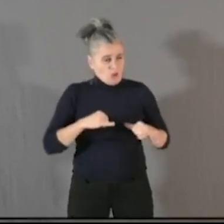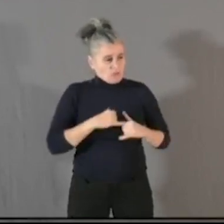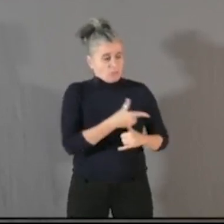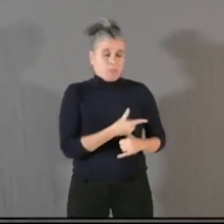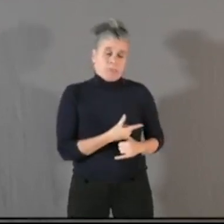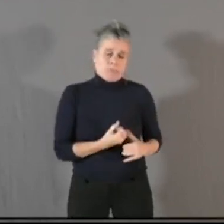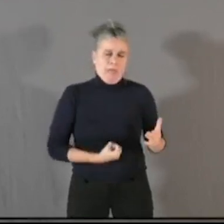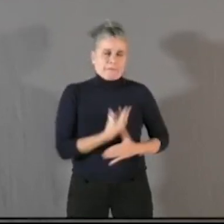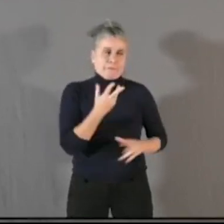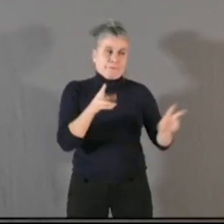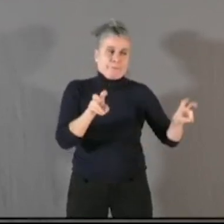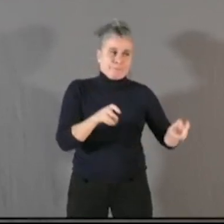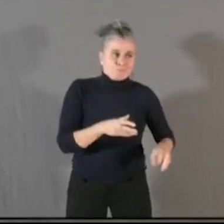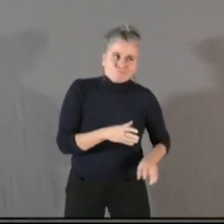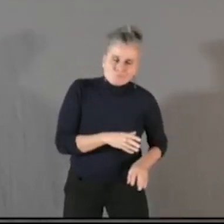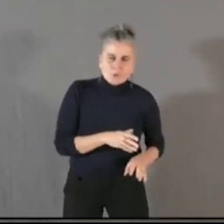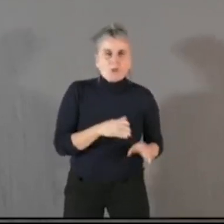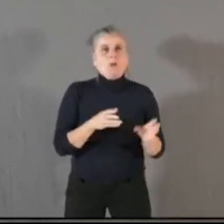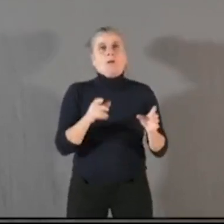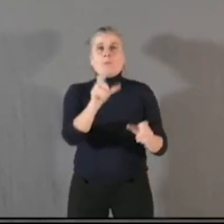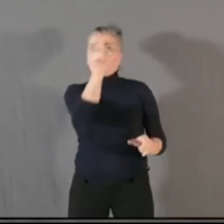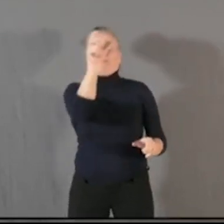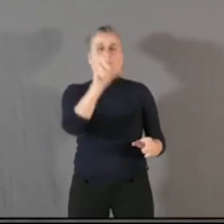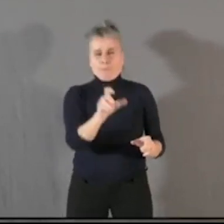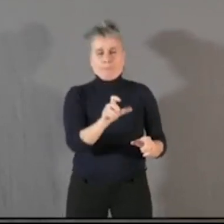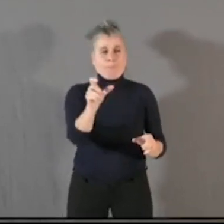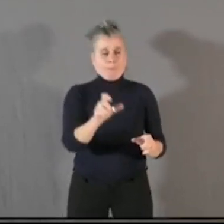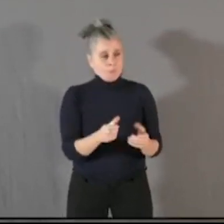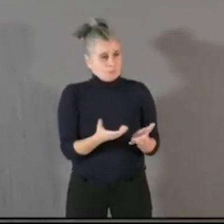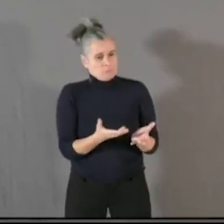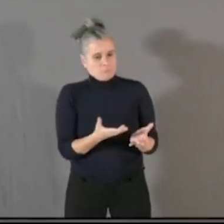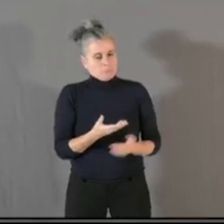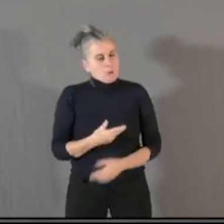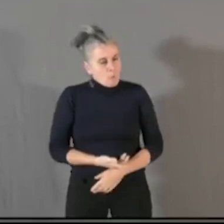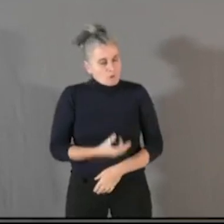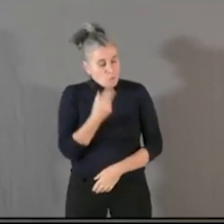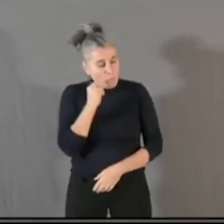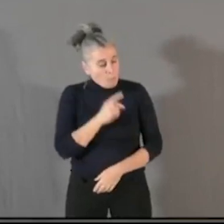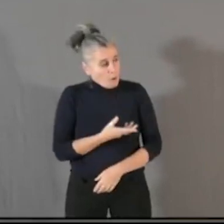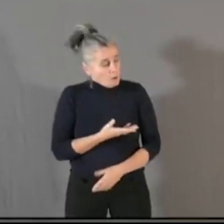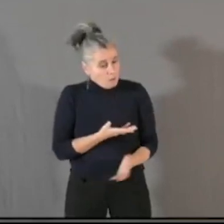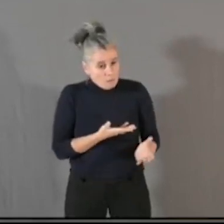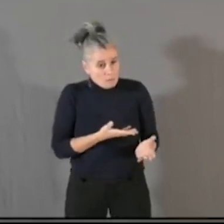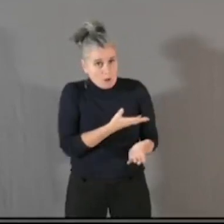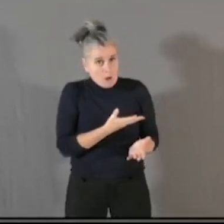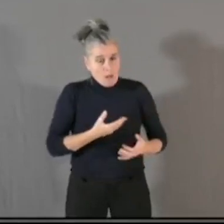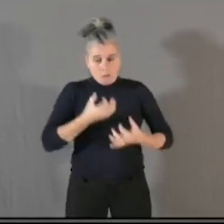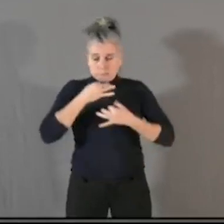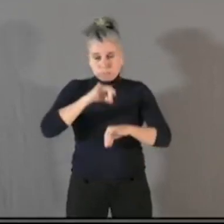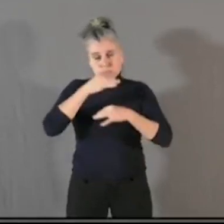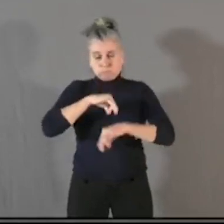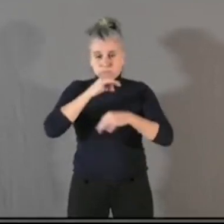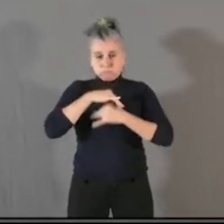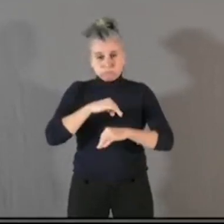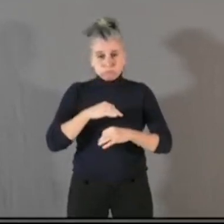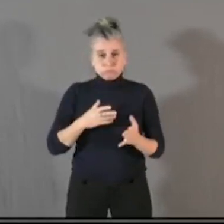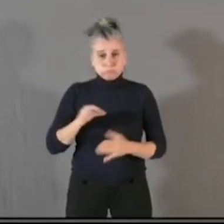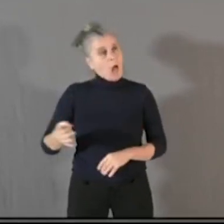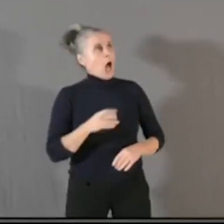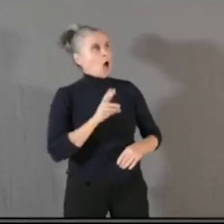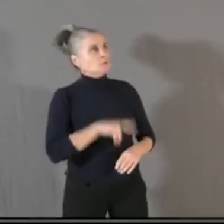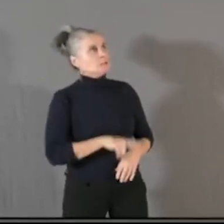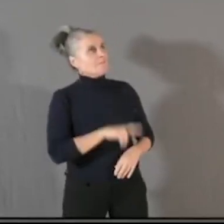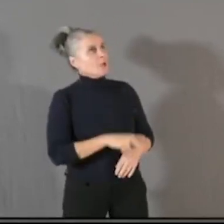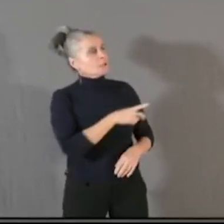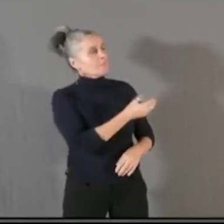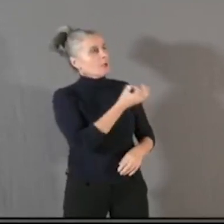artistes d'enlaidir la ville. Et je ne comprends pas que vous ne soyez pas convaincus par mon propos et que vous ne vous attaquiez pas à